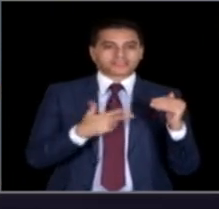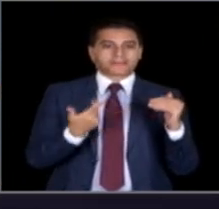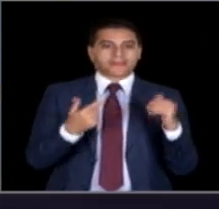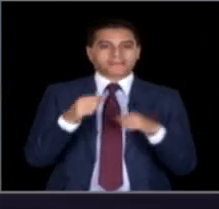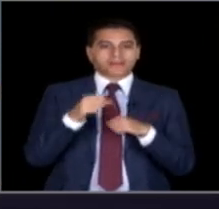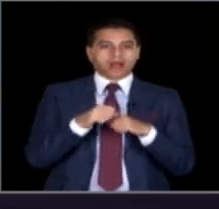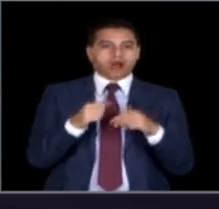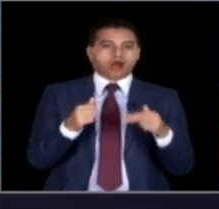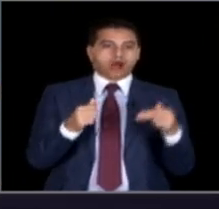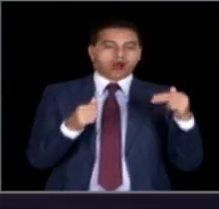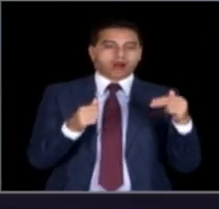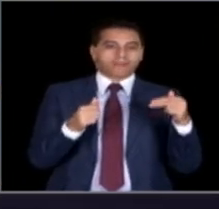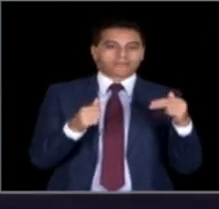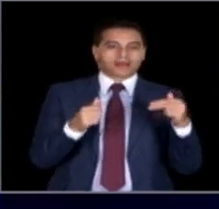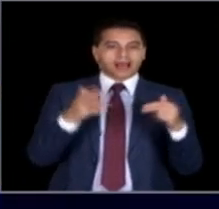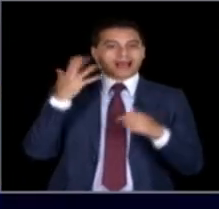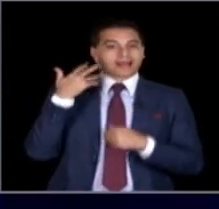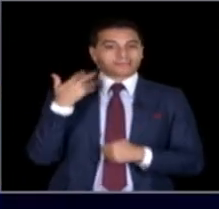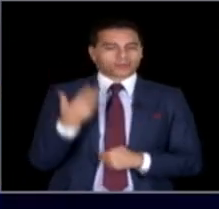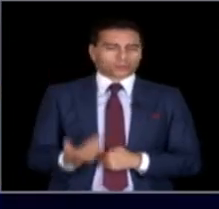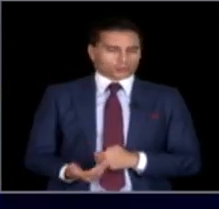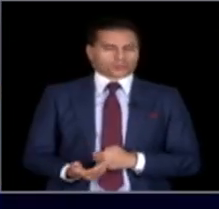من الغرب. الغرب ليبيا.